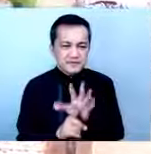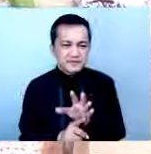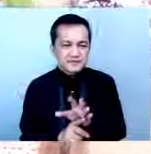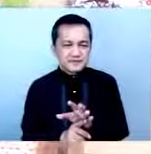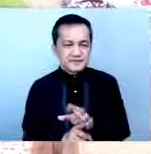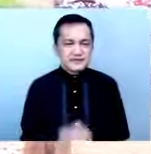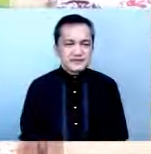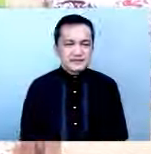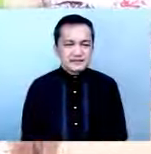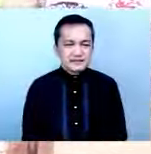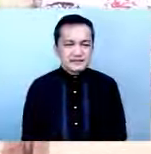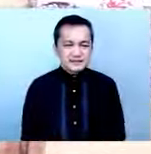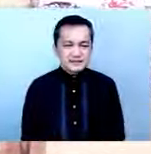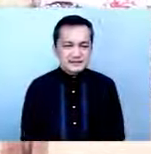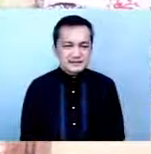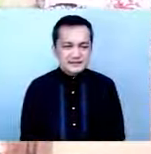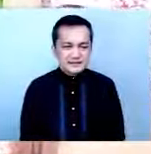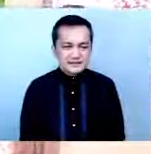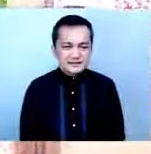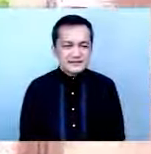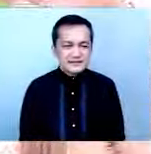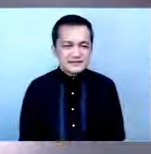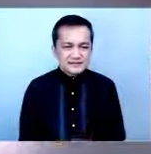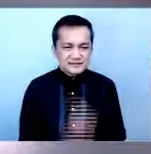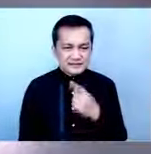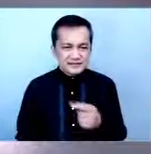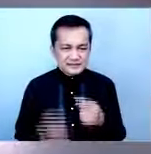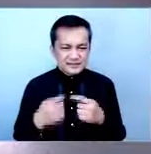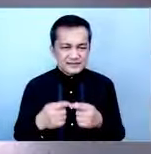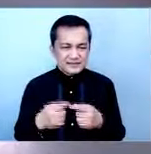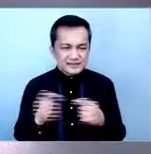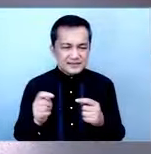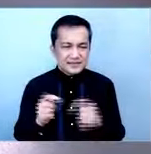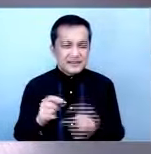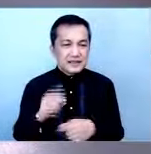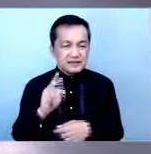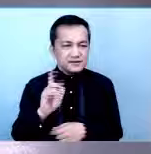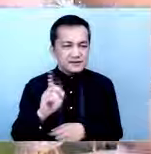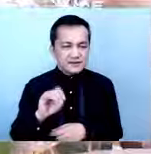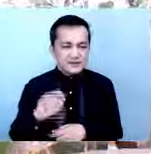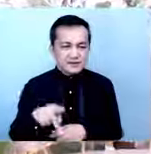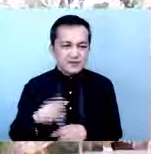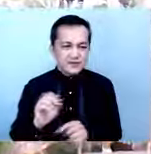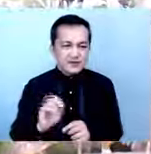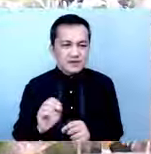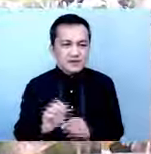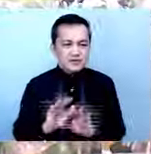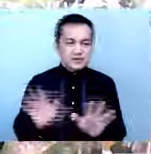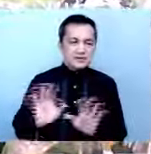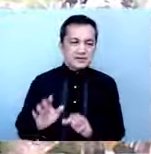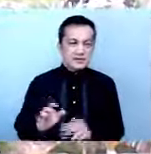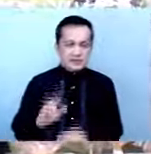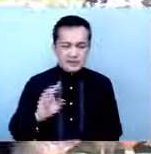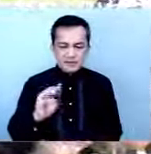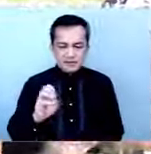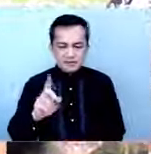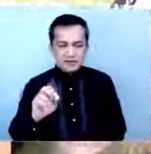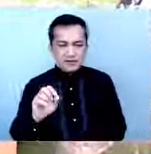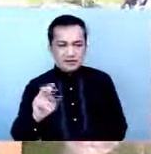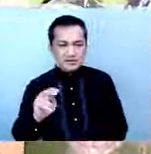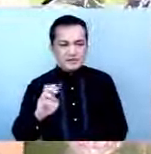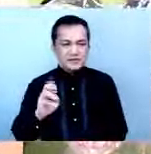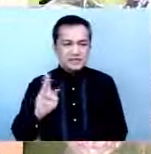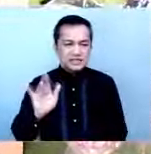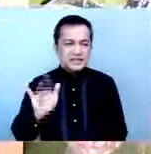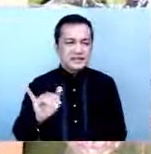Wala. Reward mo yan. Wait, try natin yung strawberry cheesecake. Yes, you. Ito po yung melon medley, ma'am. Ayan, doon tayo sa melon.